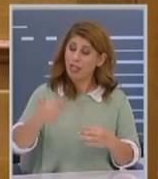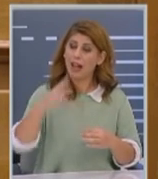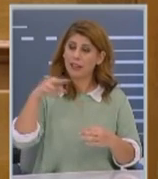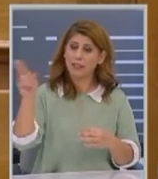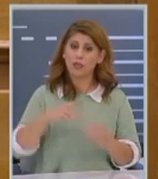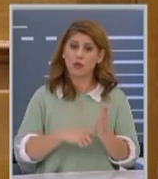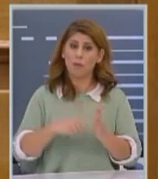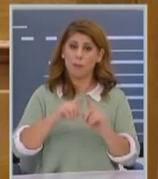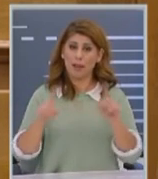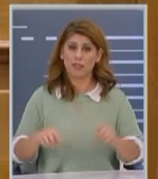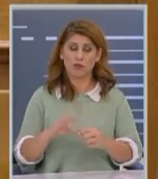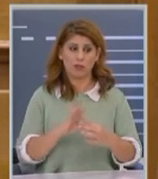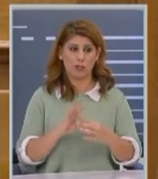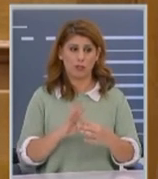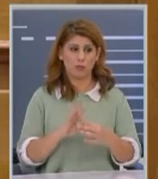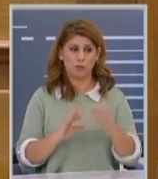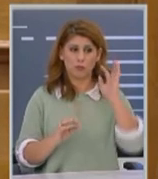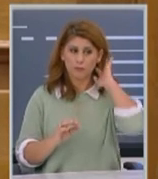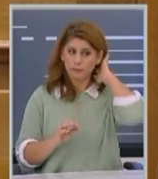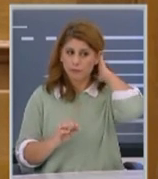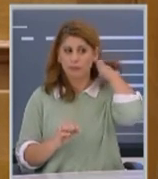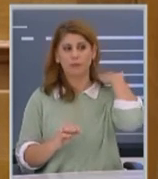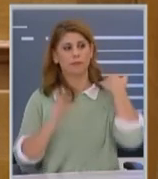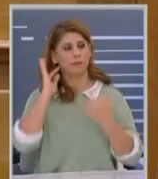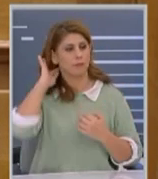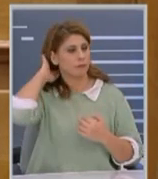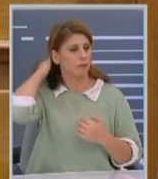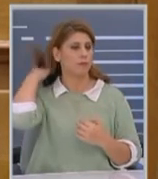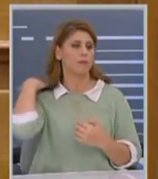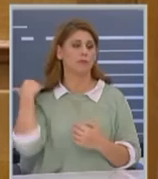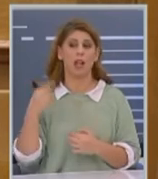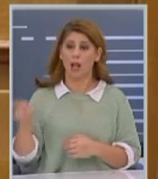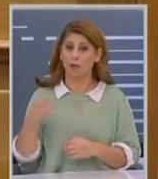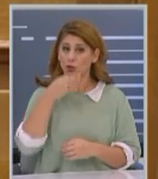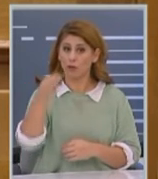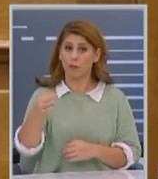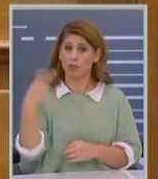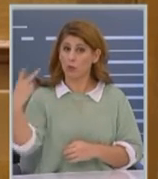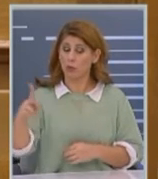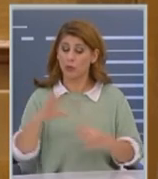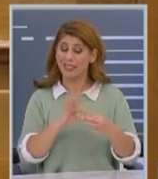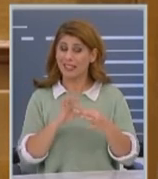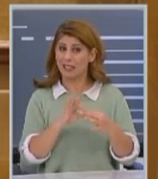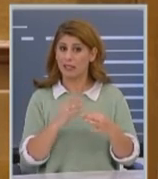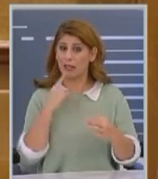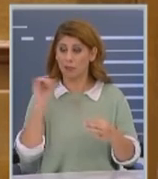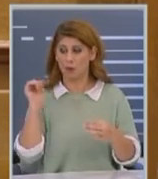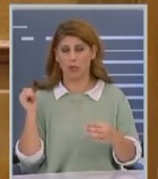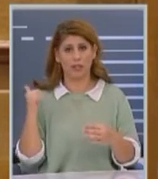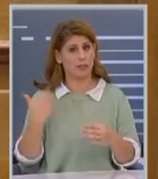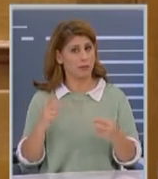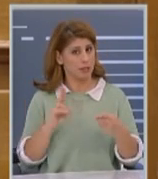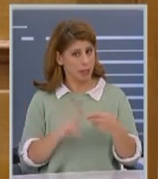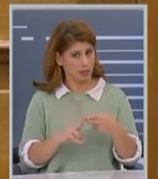συνεταιρισμούς. Αυτό να το πείτε και στους συνεταιριστές τους δικούς σας, γιατί προχθές είχαμε μια